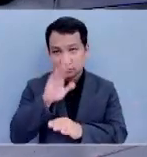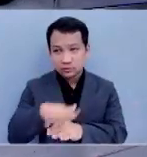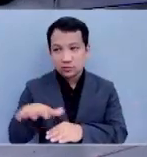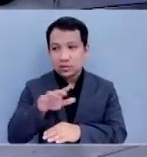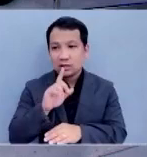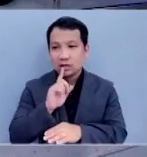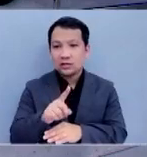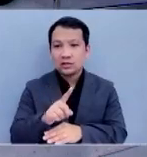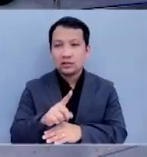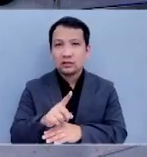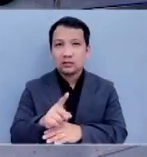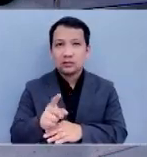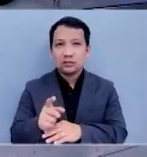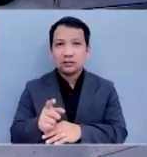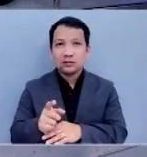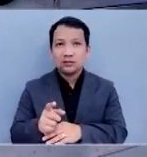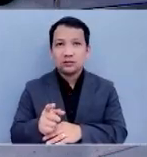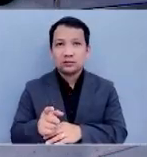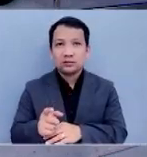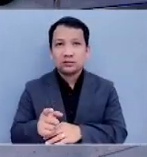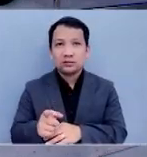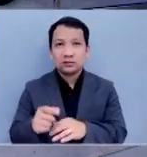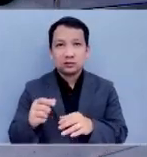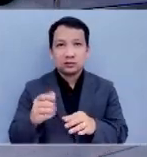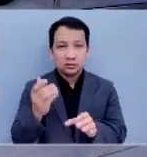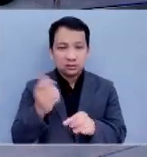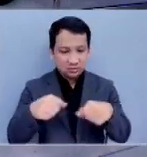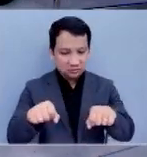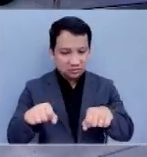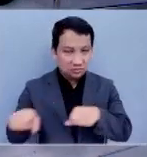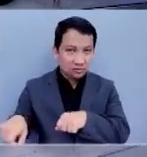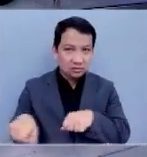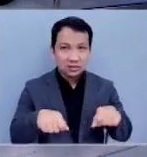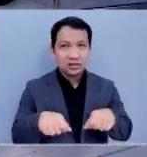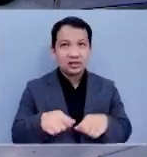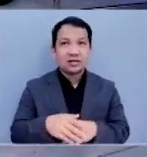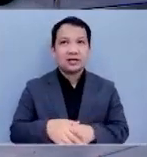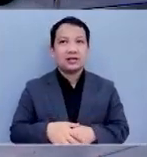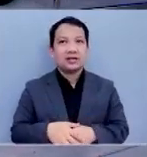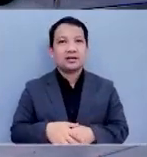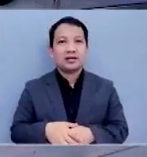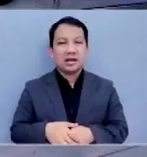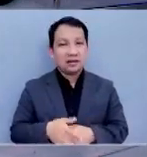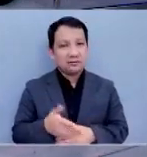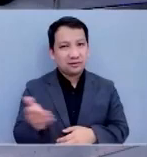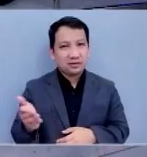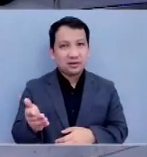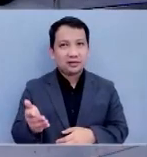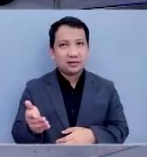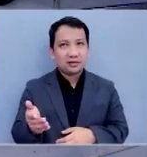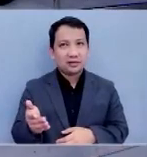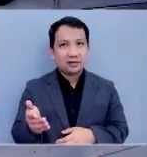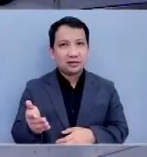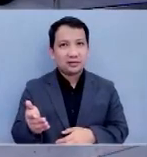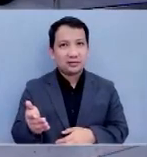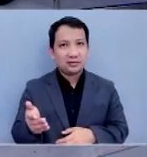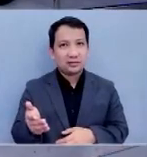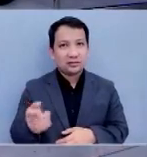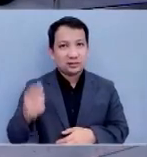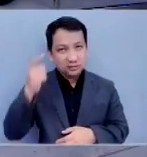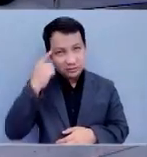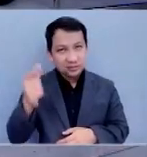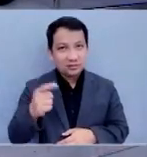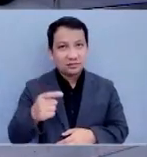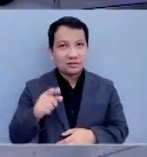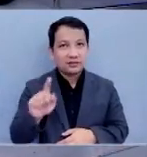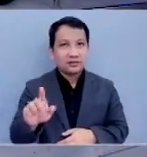may kinalagkad, naalala mo yun? Yung nasa motor? Grabe. Grabe. At isipin yung alaga mo niya, ganun. Madami daw ang